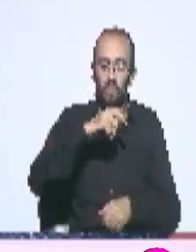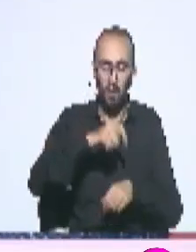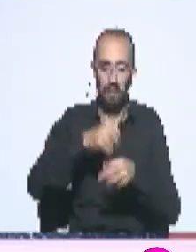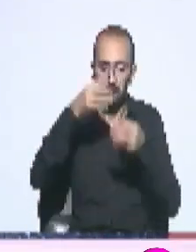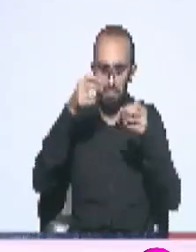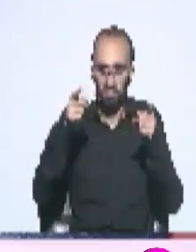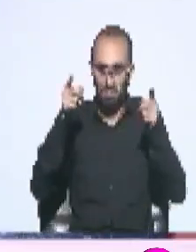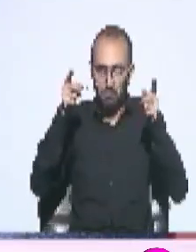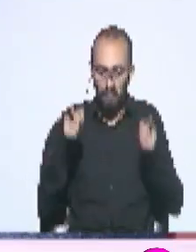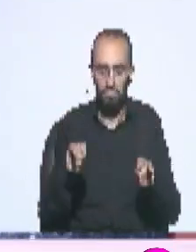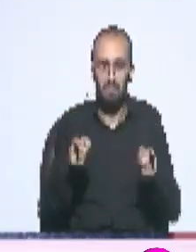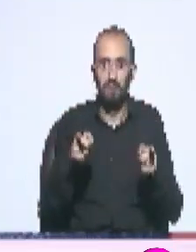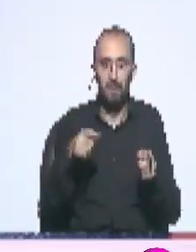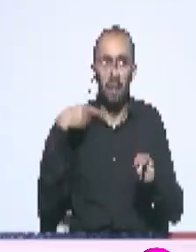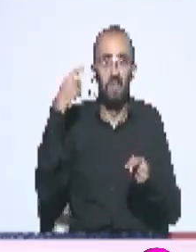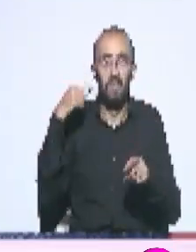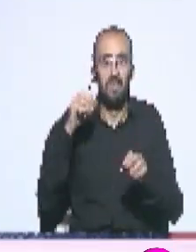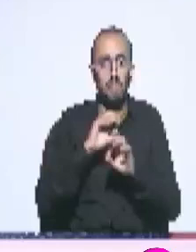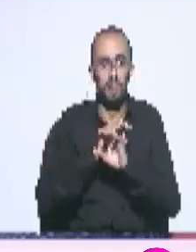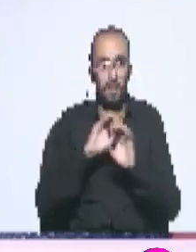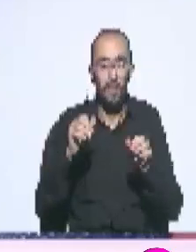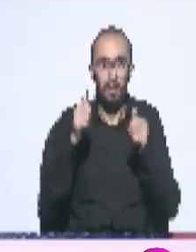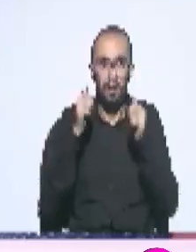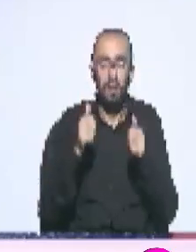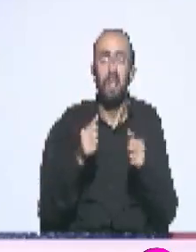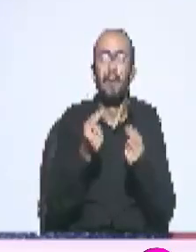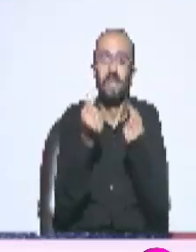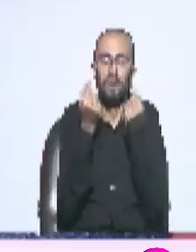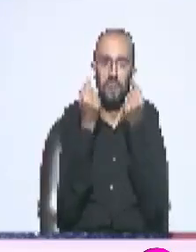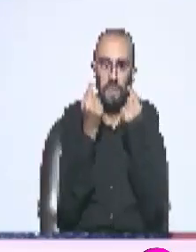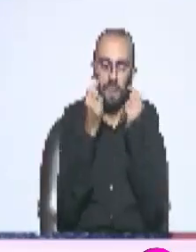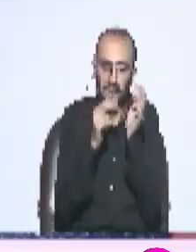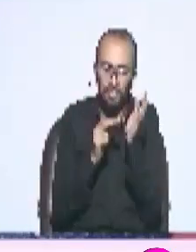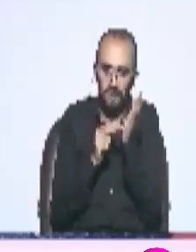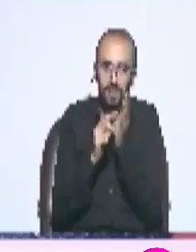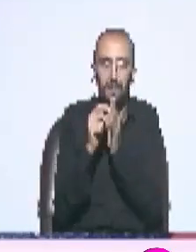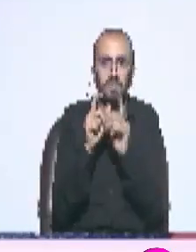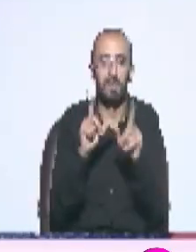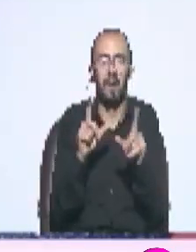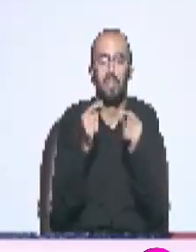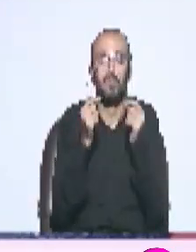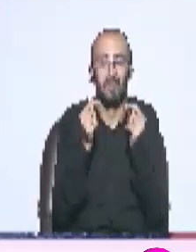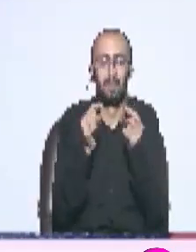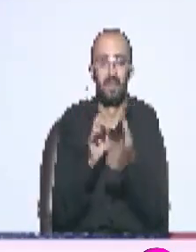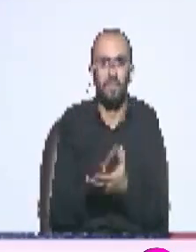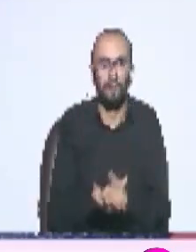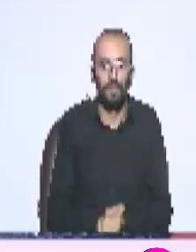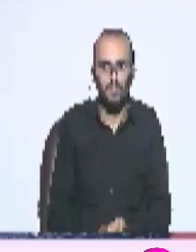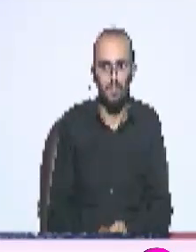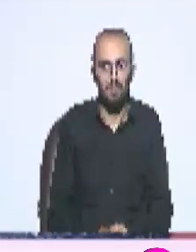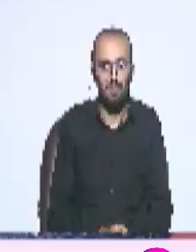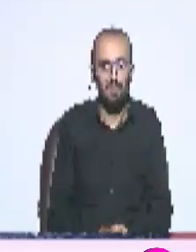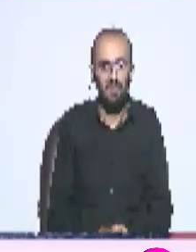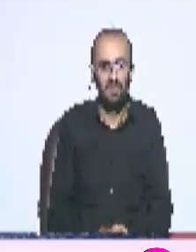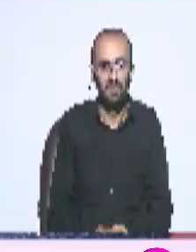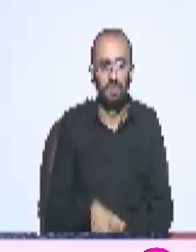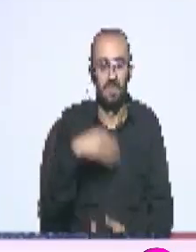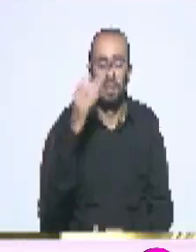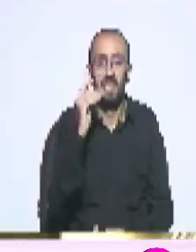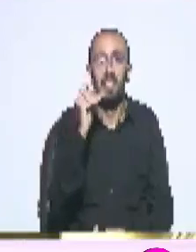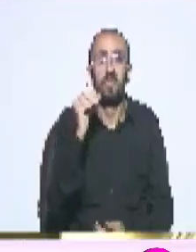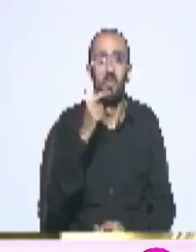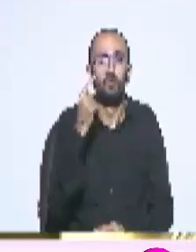وقت ومعاد ومفكرين في كل الحاجات اللي حواليها لو سمحت التزم ابذل فيها مجهود اتفرج على نفسك كمان 30 يوم